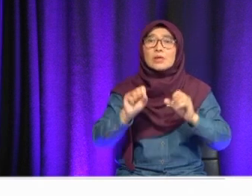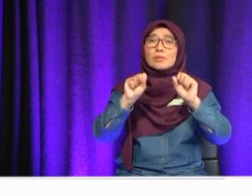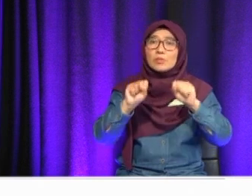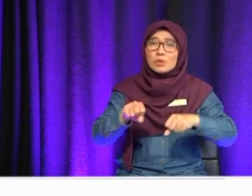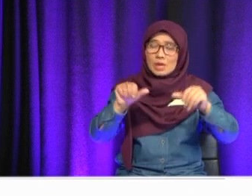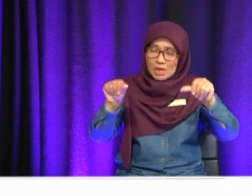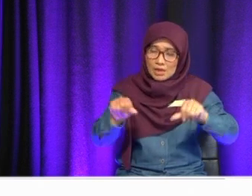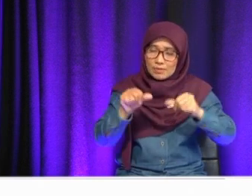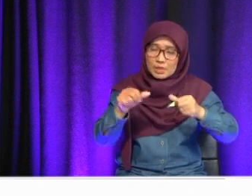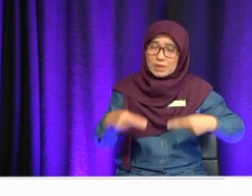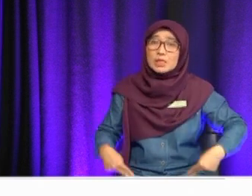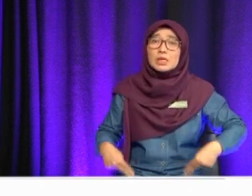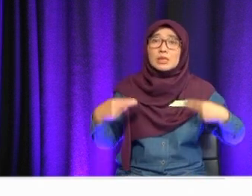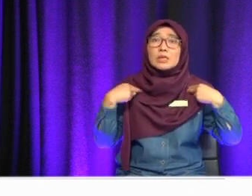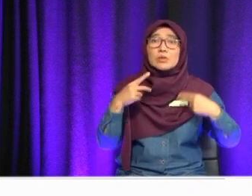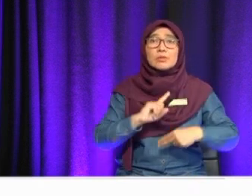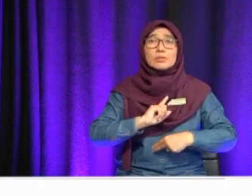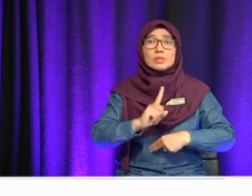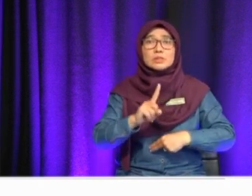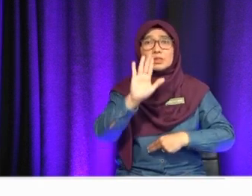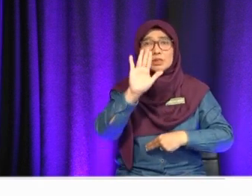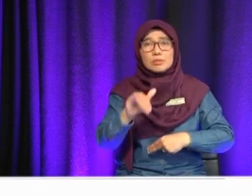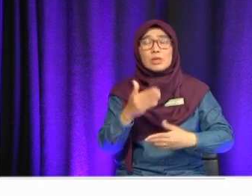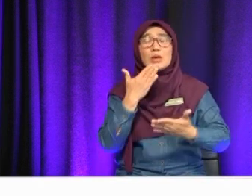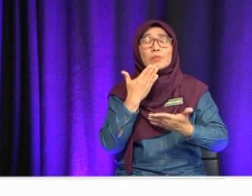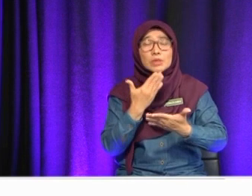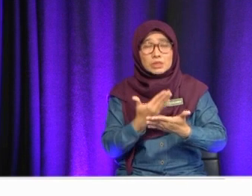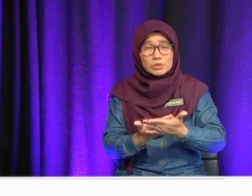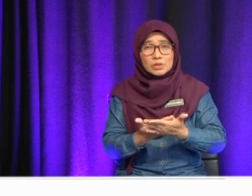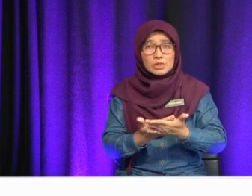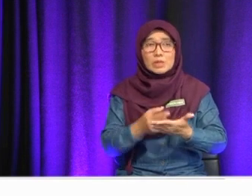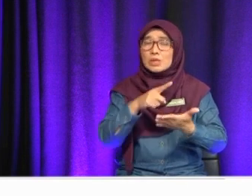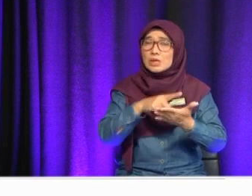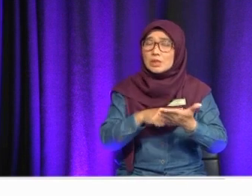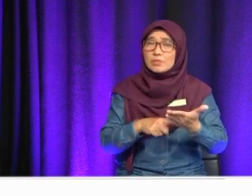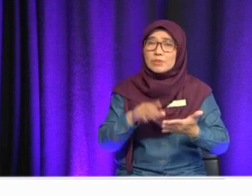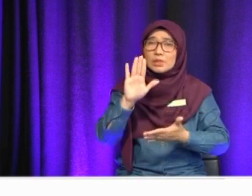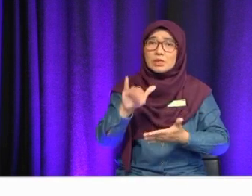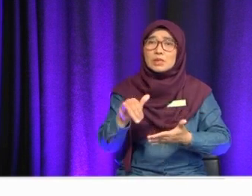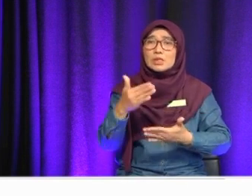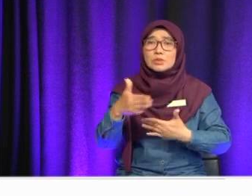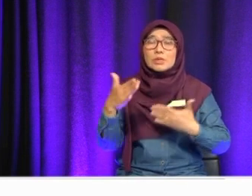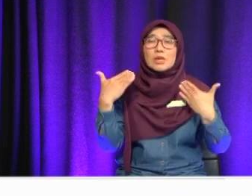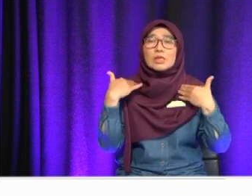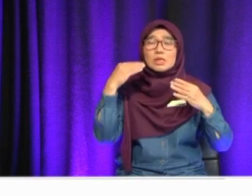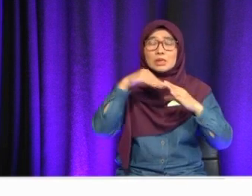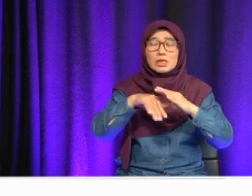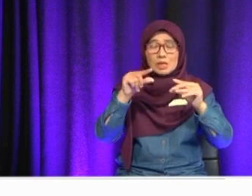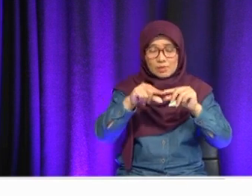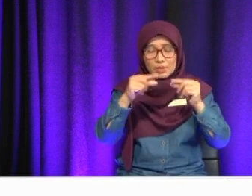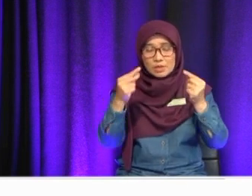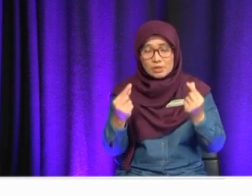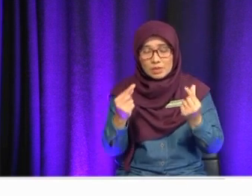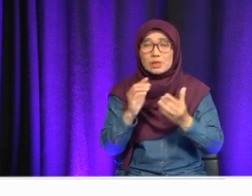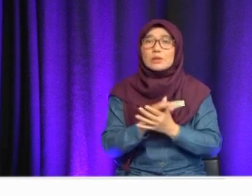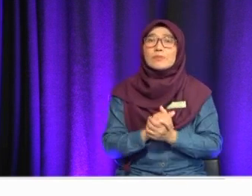yang dianjurkan oleh Rasulullah dan apa yang telah disebut dalam Al-Quran. Kemudian kita mengamalkan, dengan mengamalkan muamalah